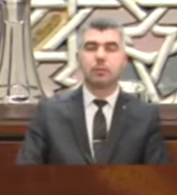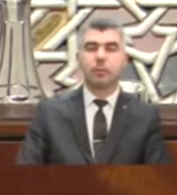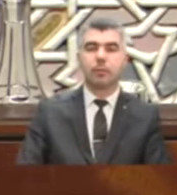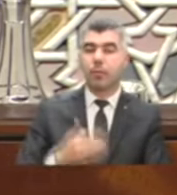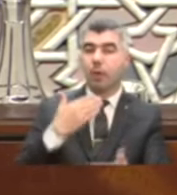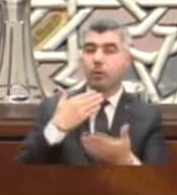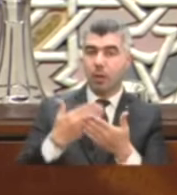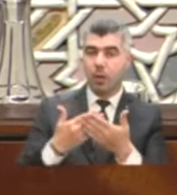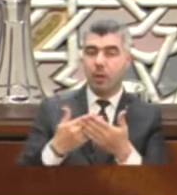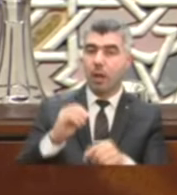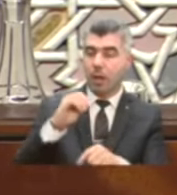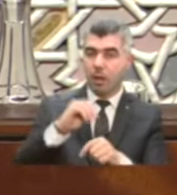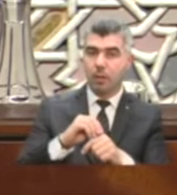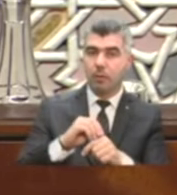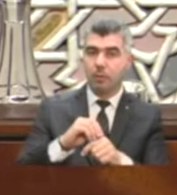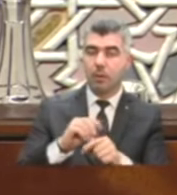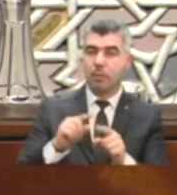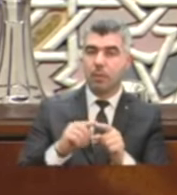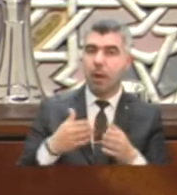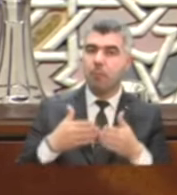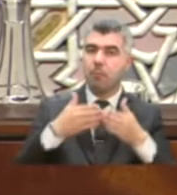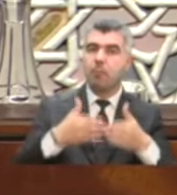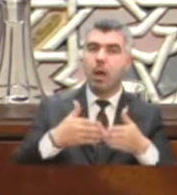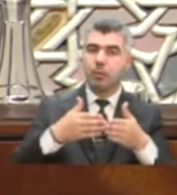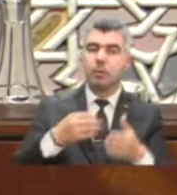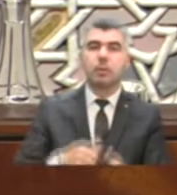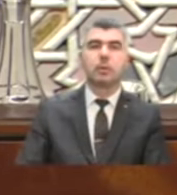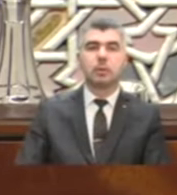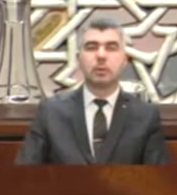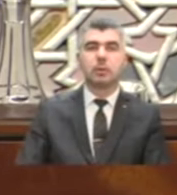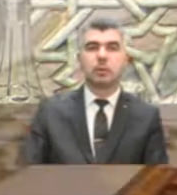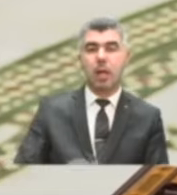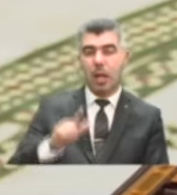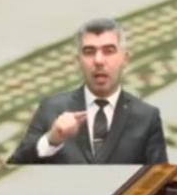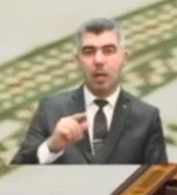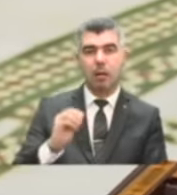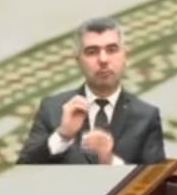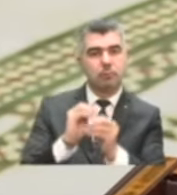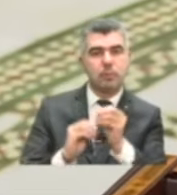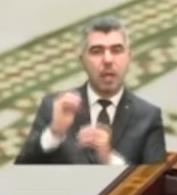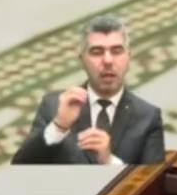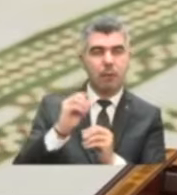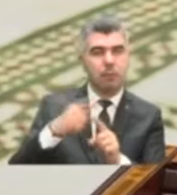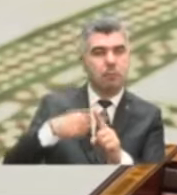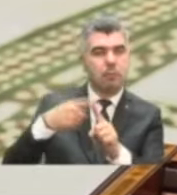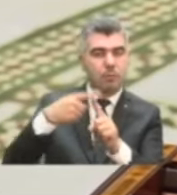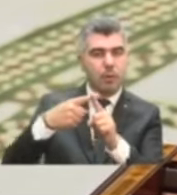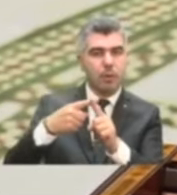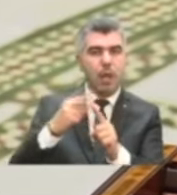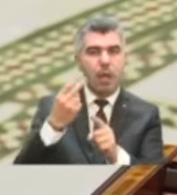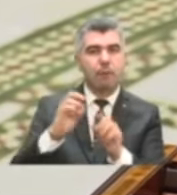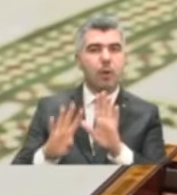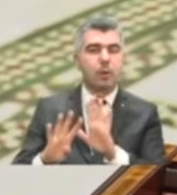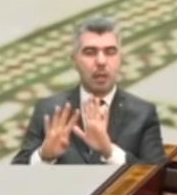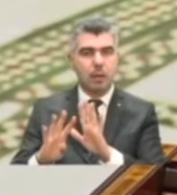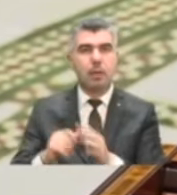سيد النائب، غادي نتكلموا شوية على البحرية. كان ارتفاع مقارنة مع 2019،